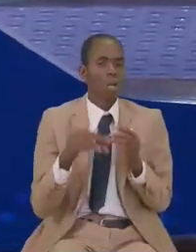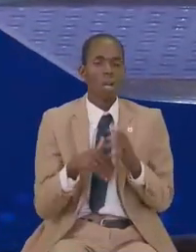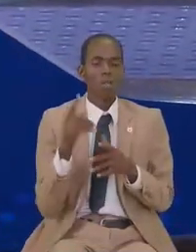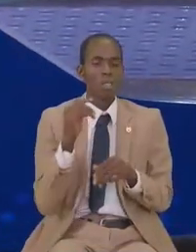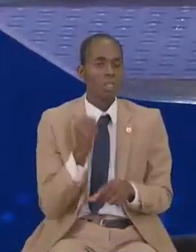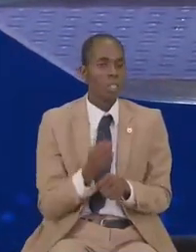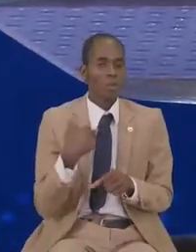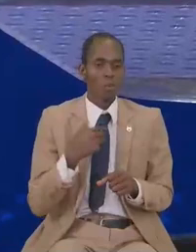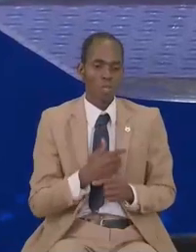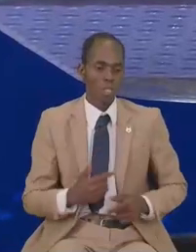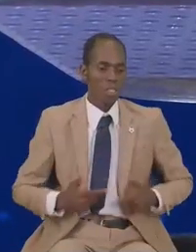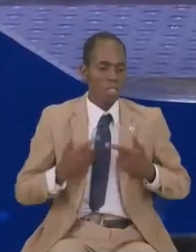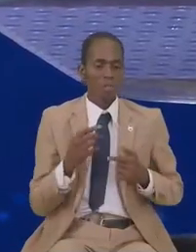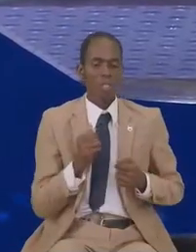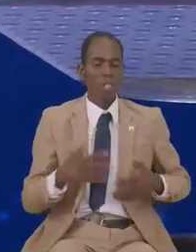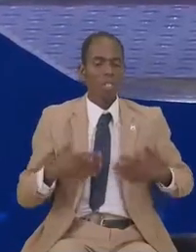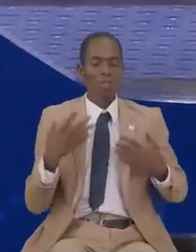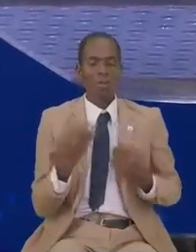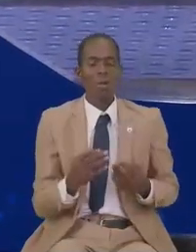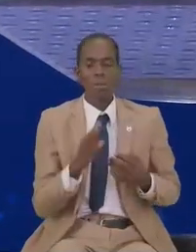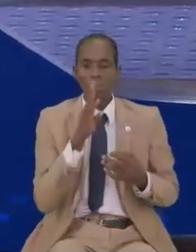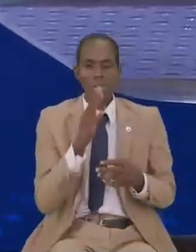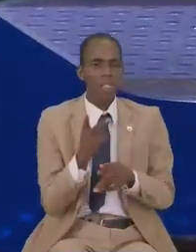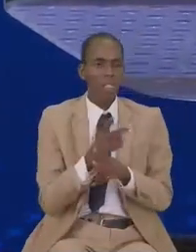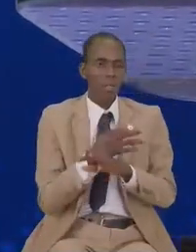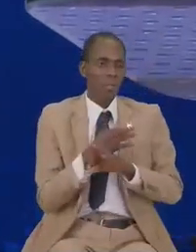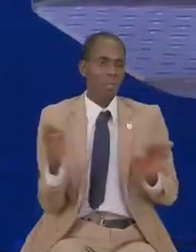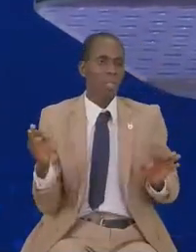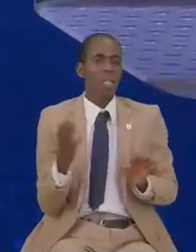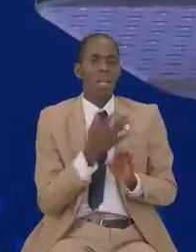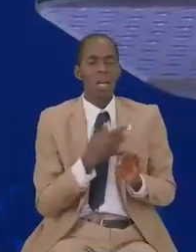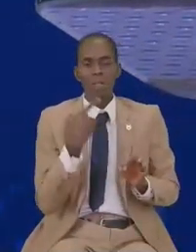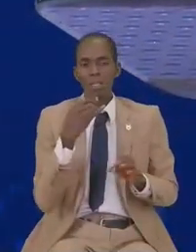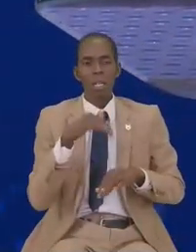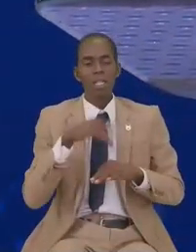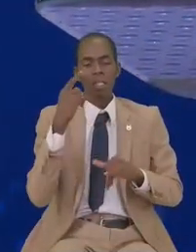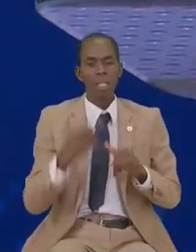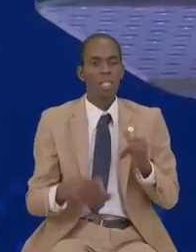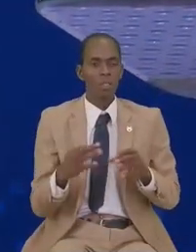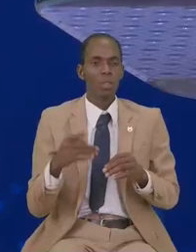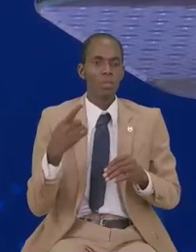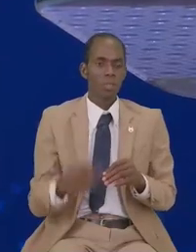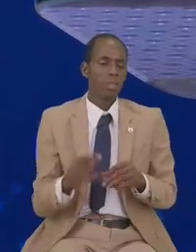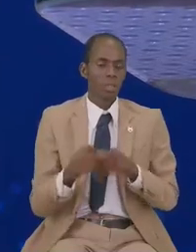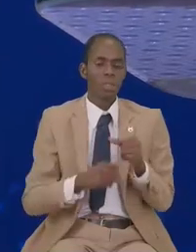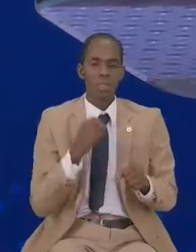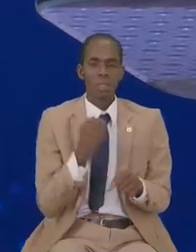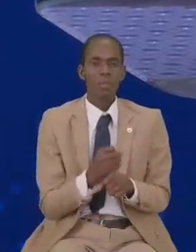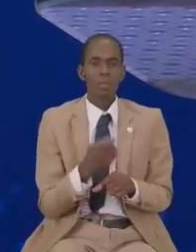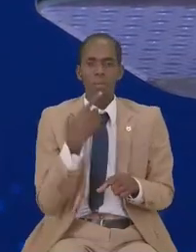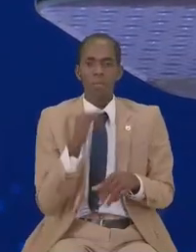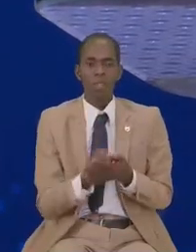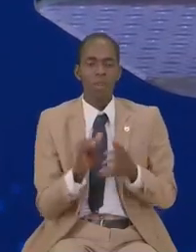l'année, on a mené la vie d'imprudence. On dit que oui, à la fin de l'année, en décembre 35, on